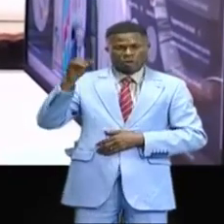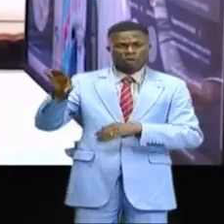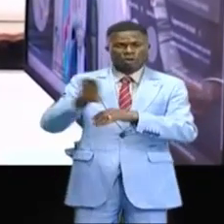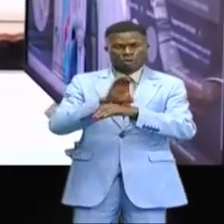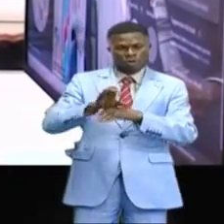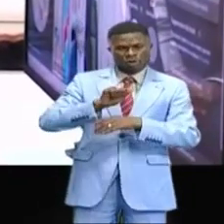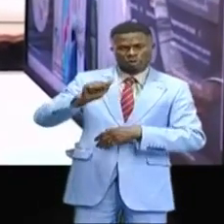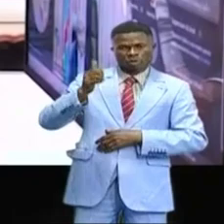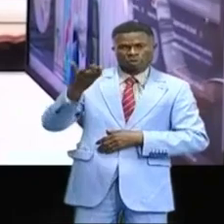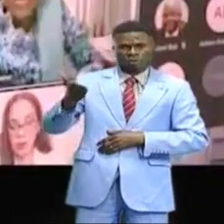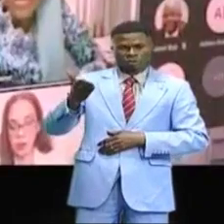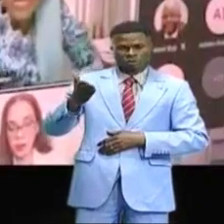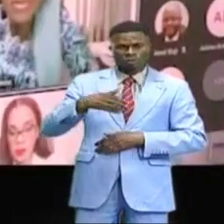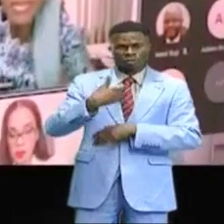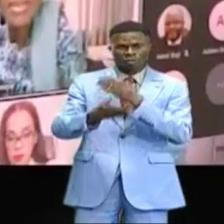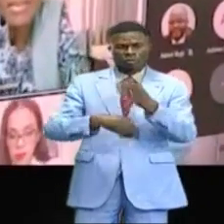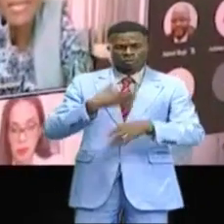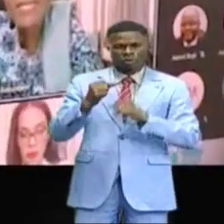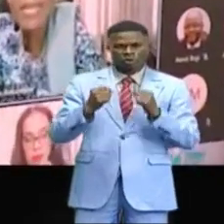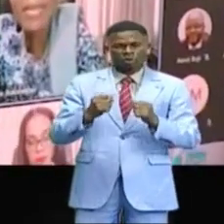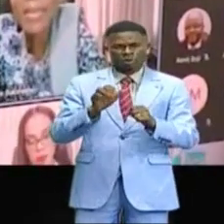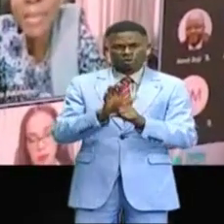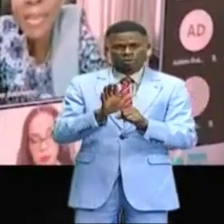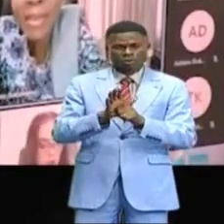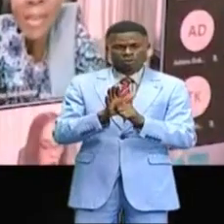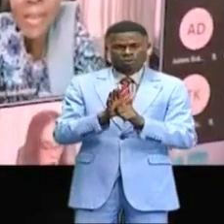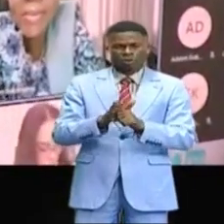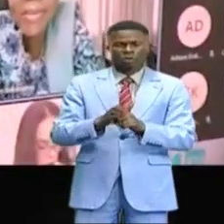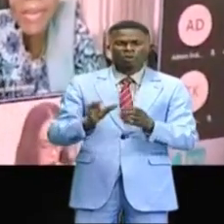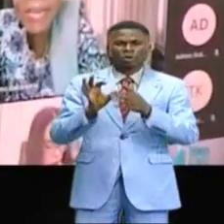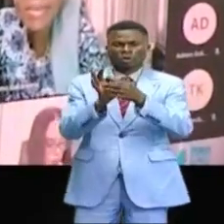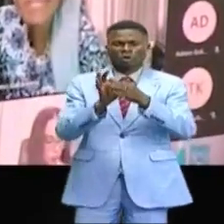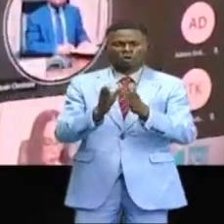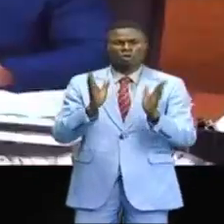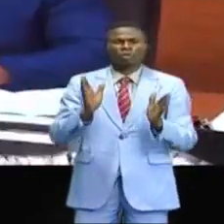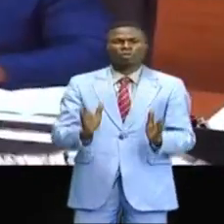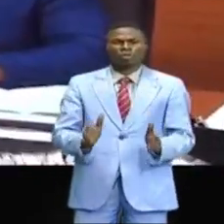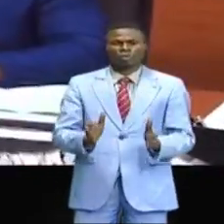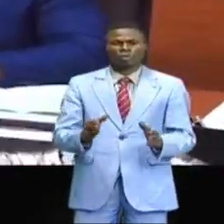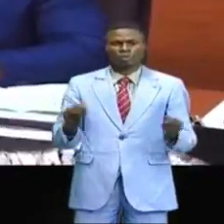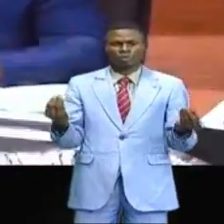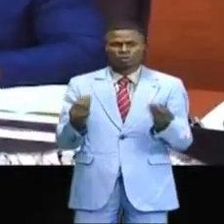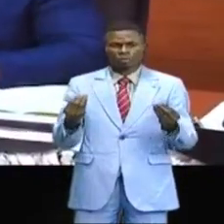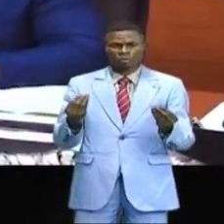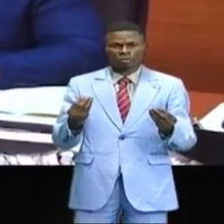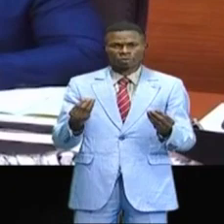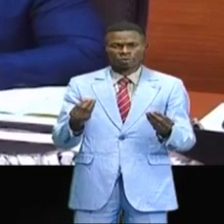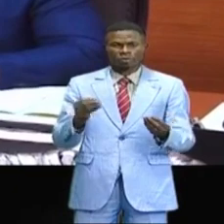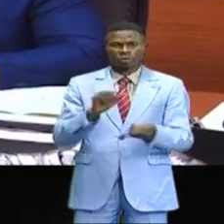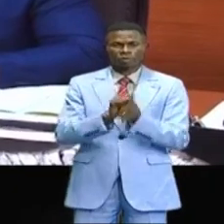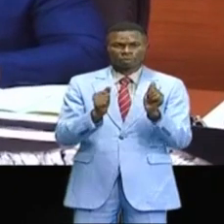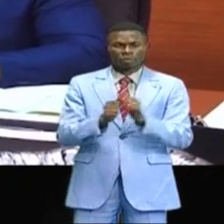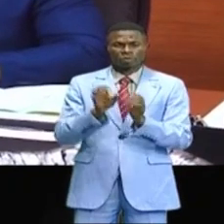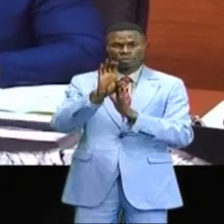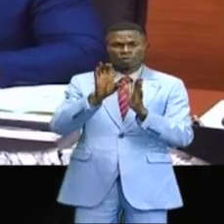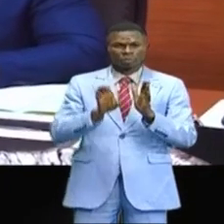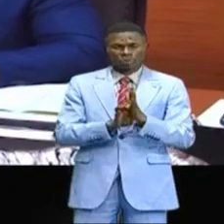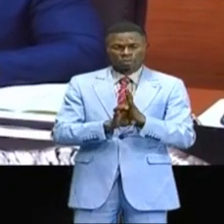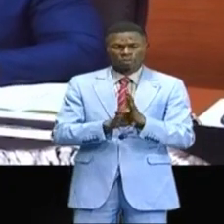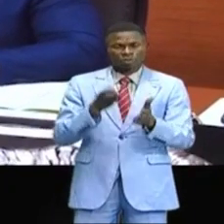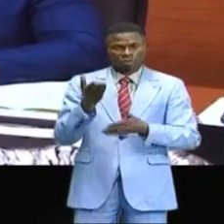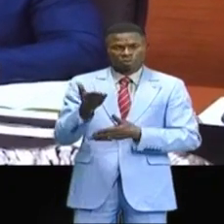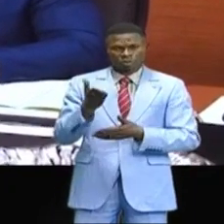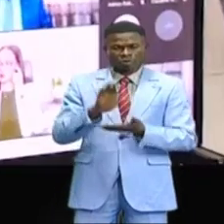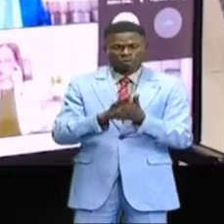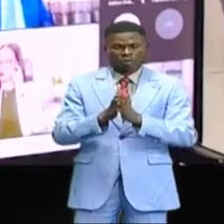prérogatives, à maximiser les efforts pour une parfaite coopération, afin que l'ensemble de ces conditions suspensives